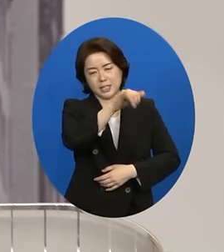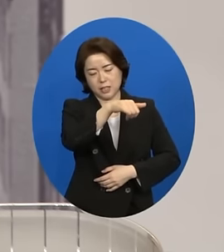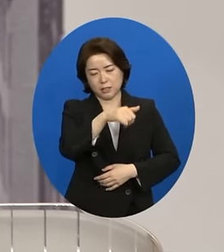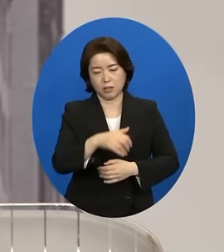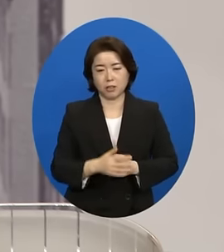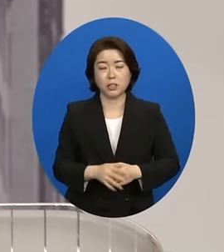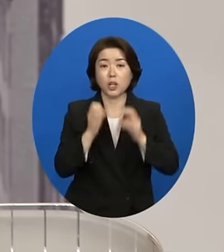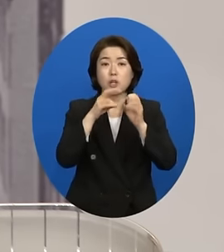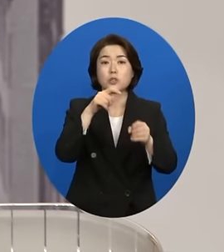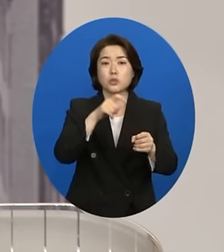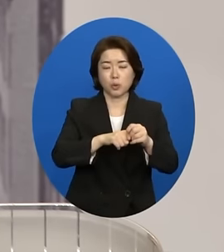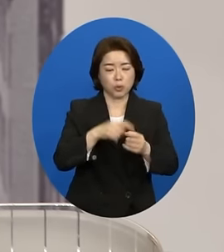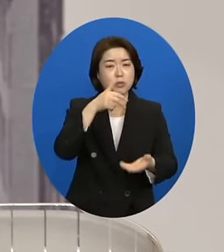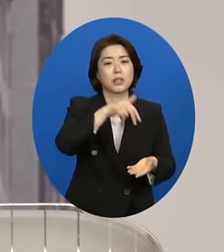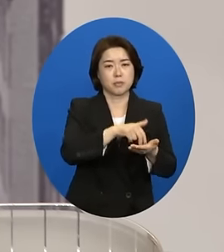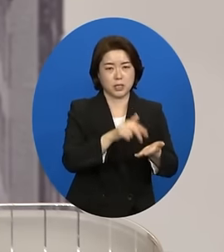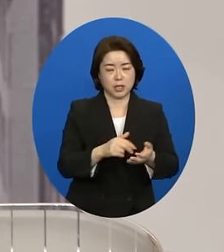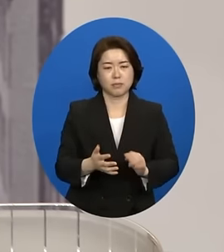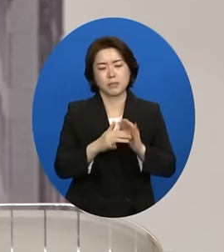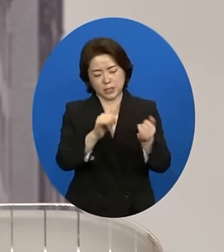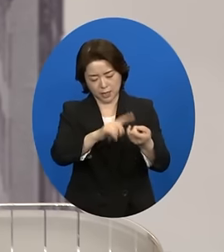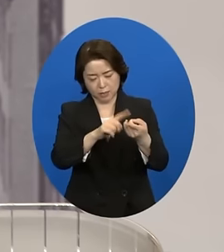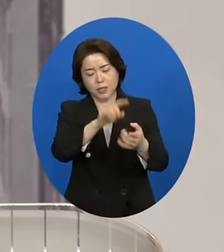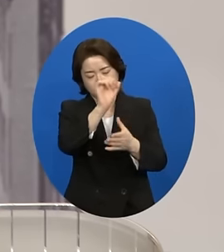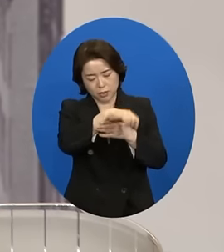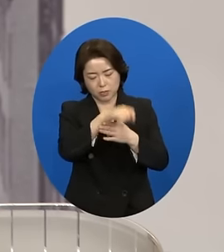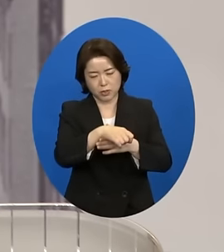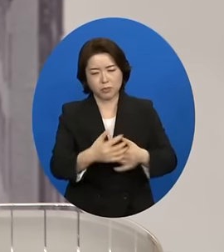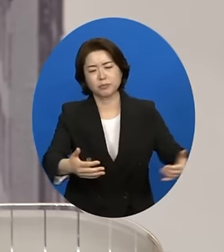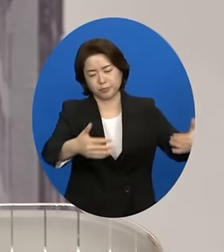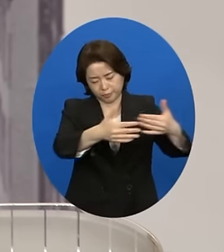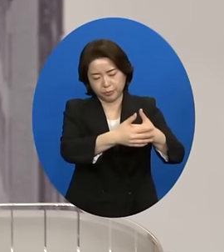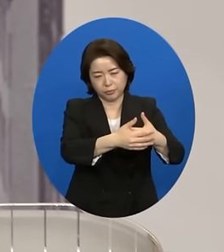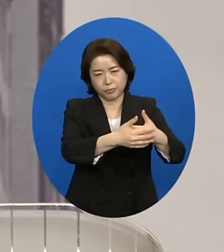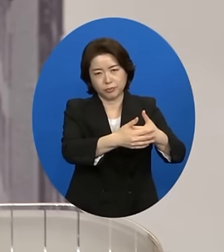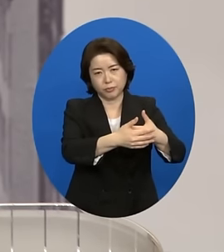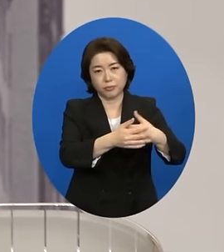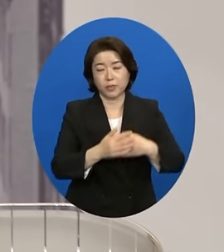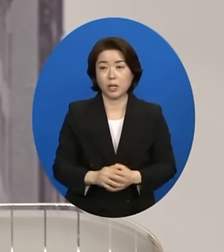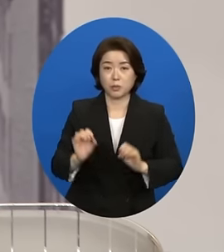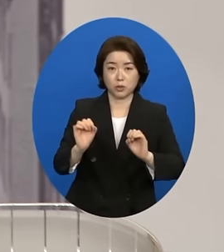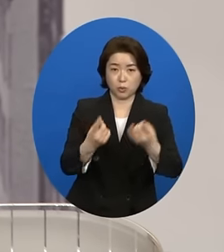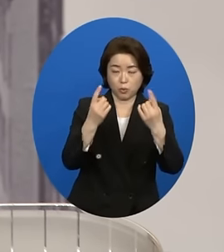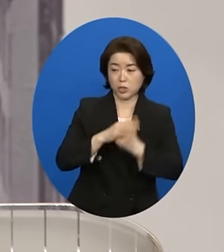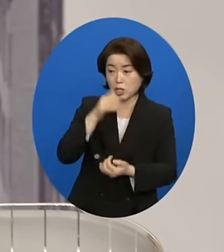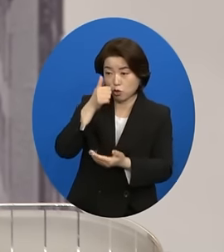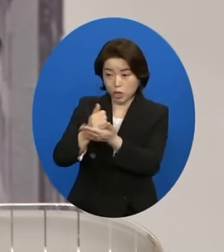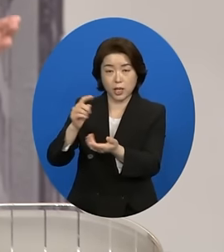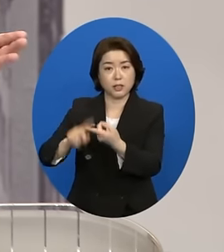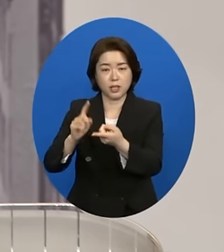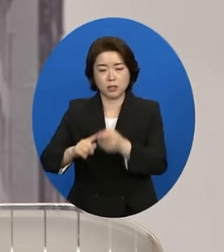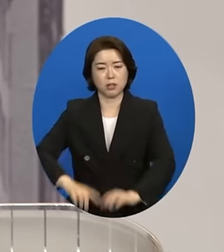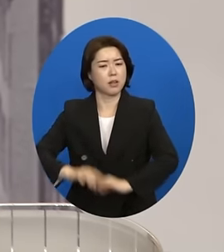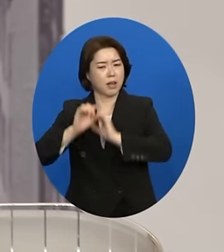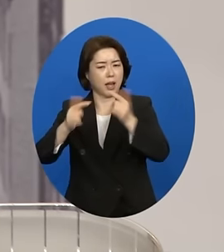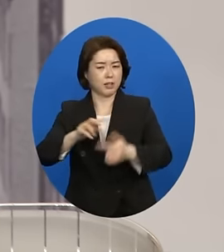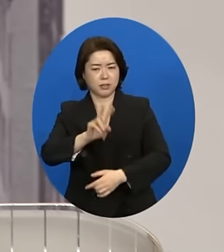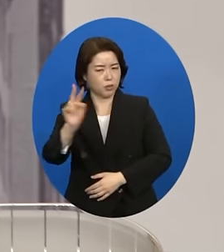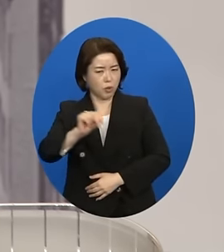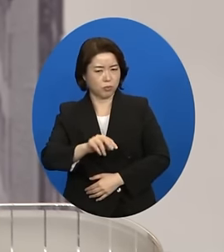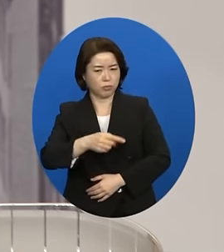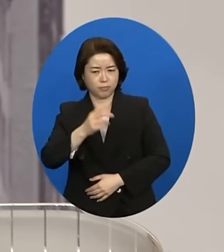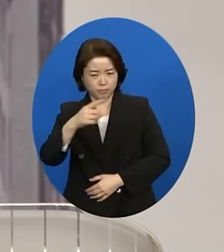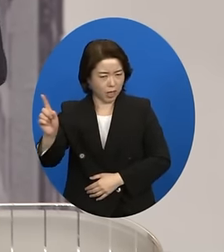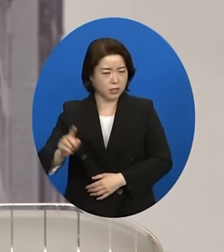성교적인 관점이에요. 사람에 대해서는 예스예요. 품는 거예요. 그러나 동시에 죄에 대해서는 아니요라고 선을